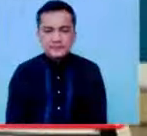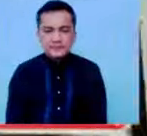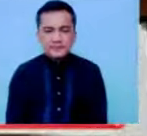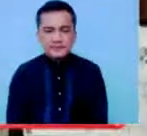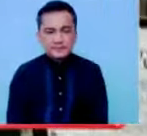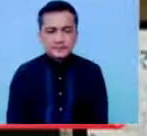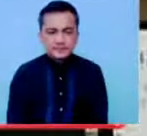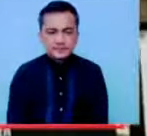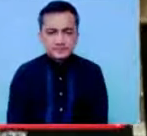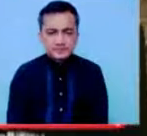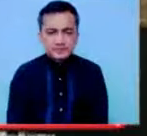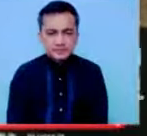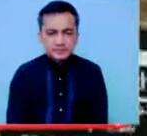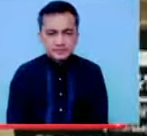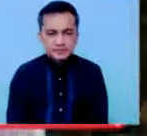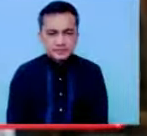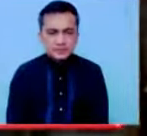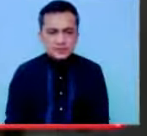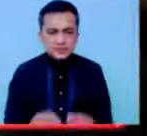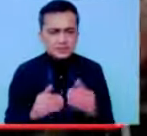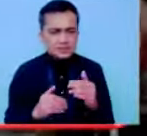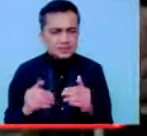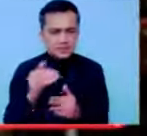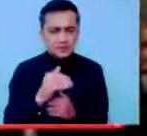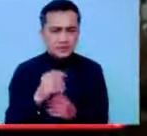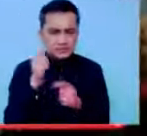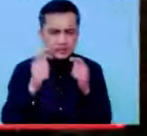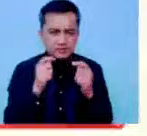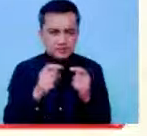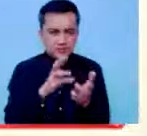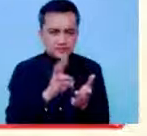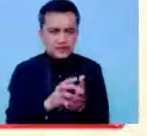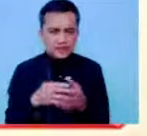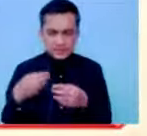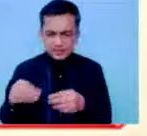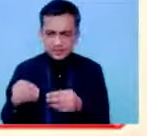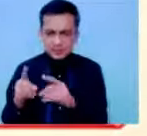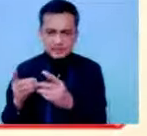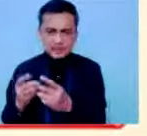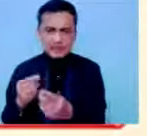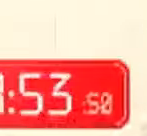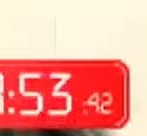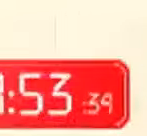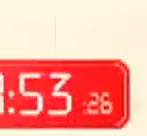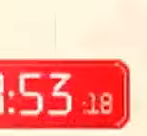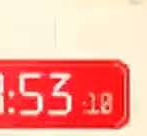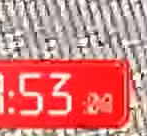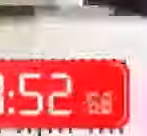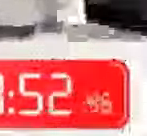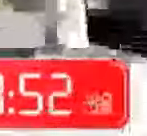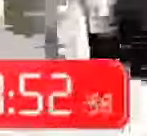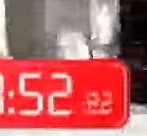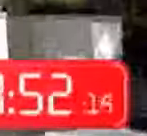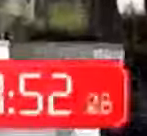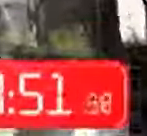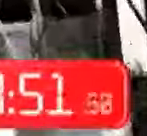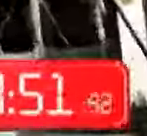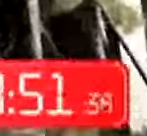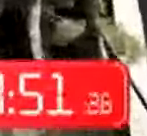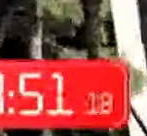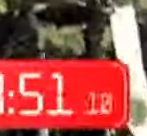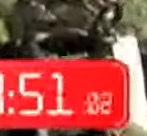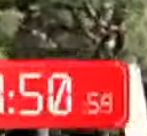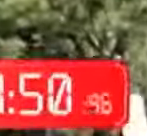Higit pa sa mga tourist spot, mga shopping district, mga K-drama at K-pop locations, ang tunay